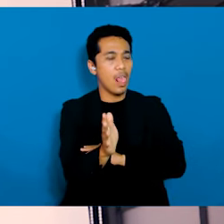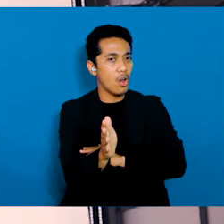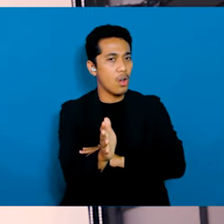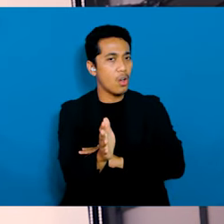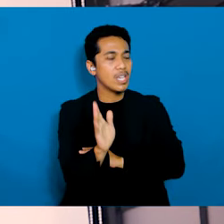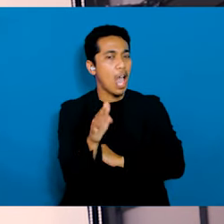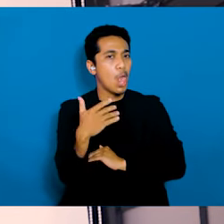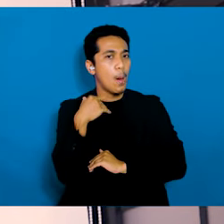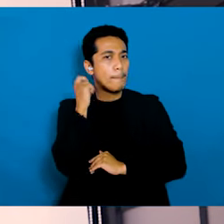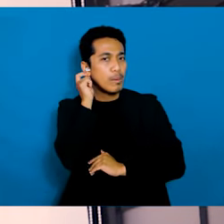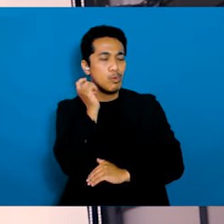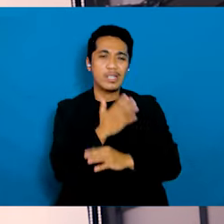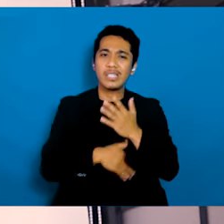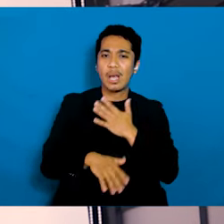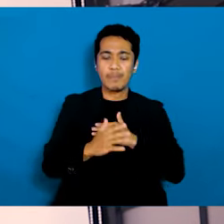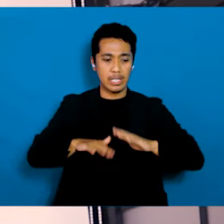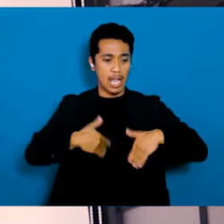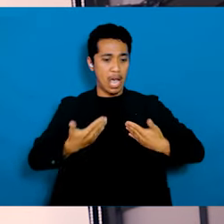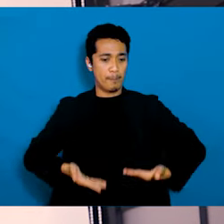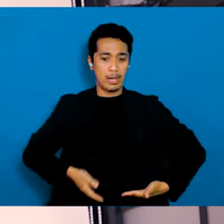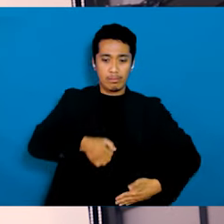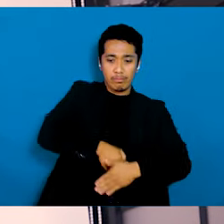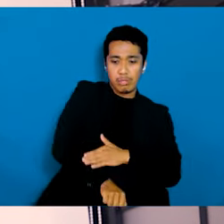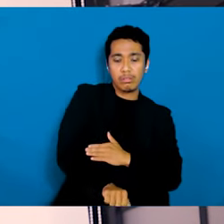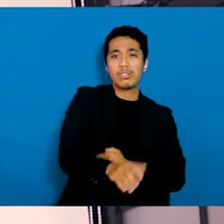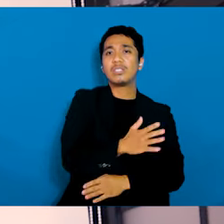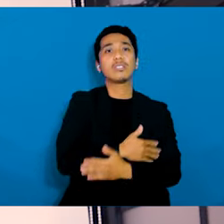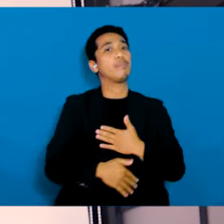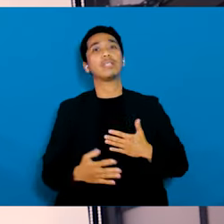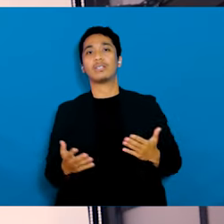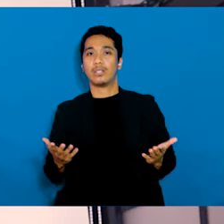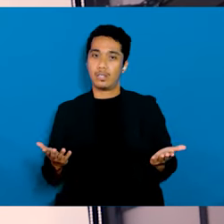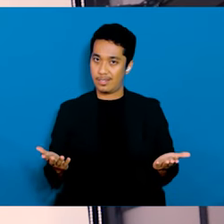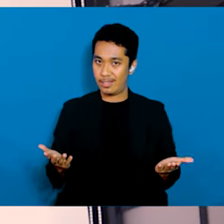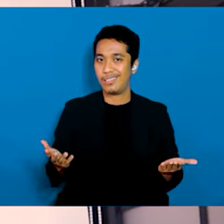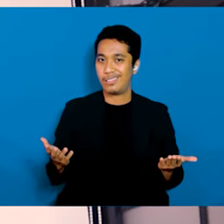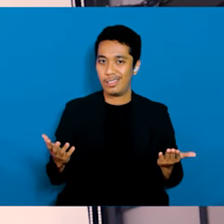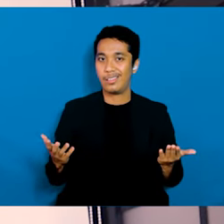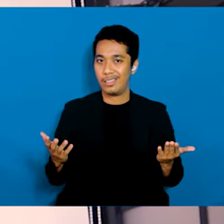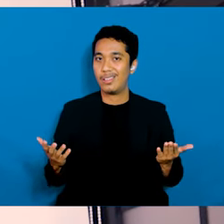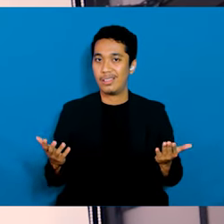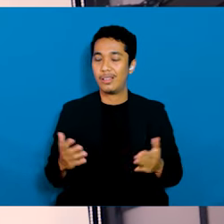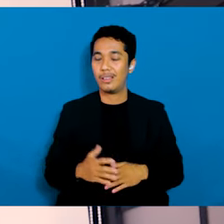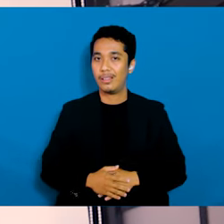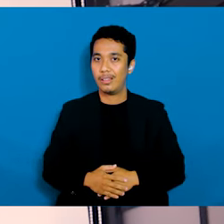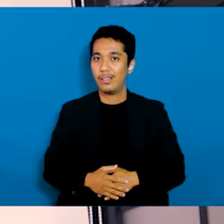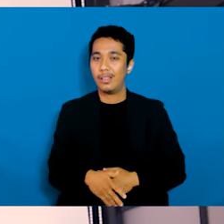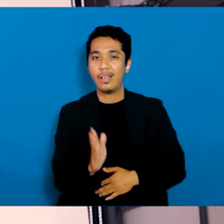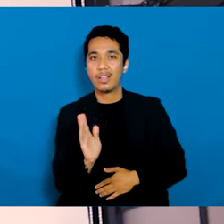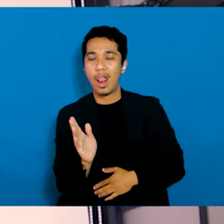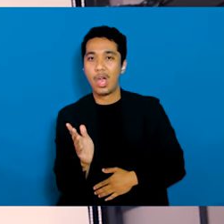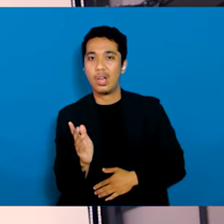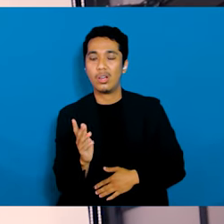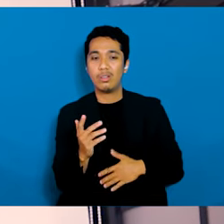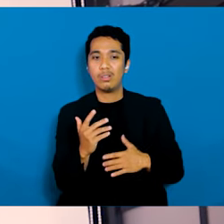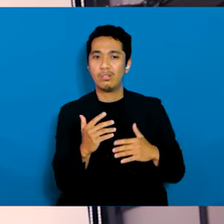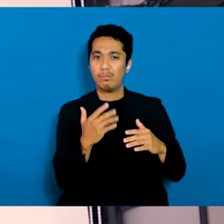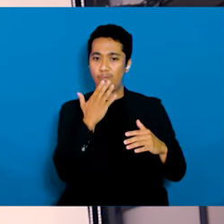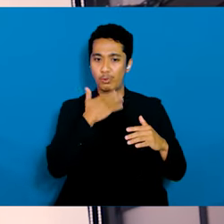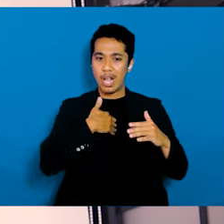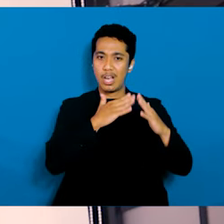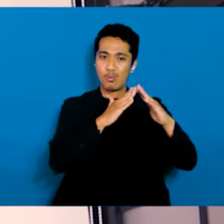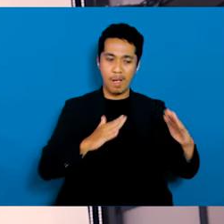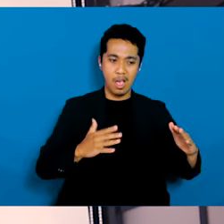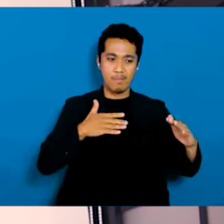Iya, nanti kalau perempuan disabilitas hamil punya anak disabilitas, ya toh. Kemudian